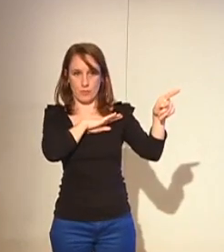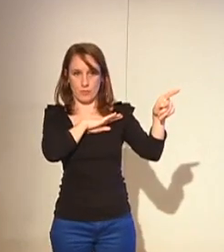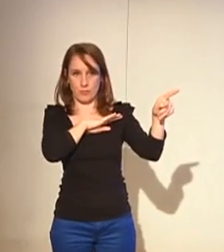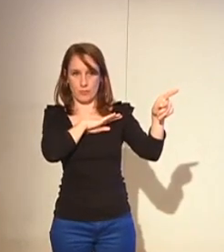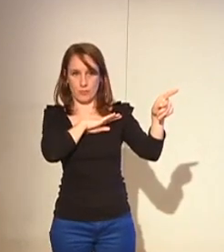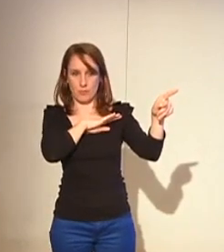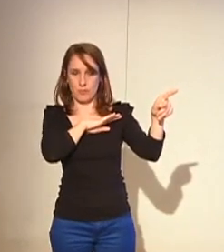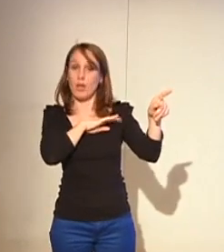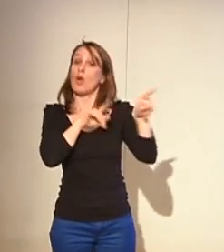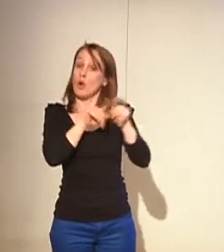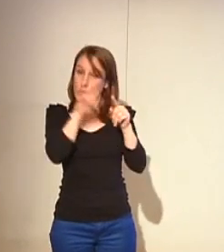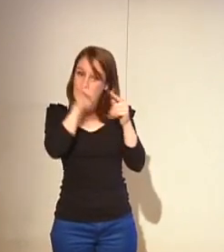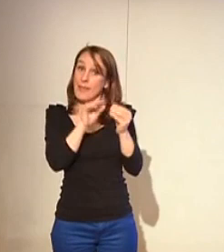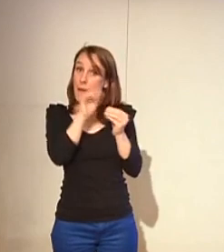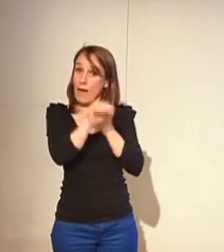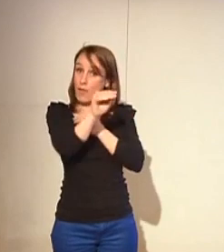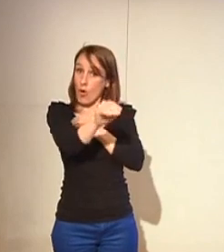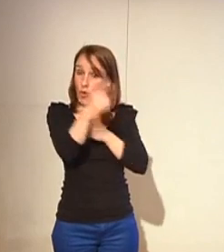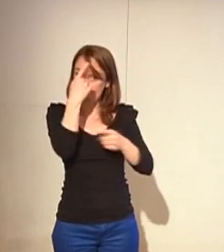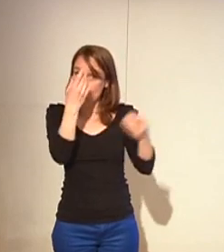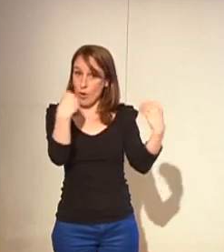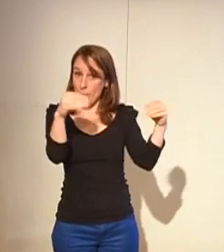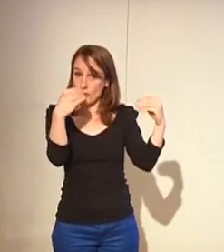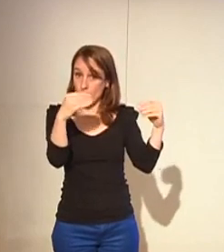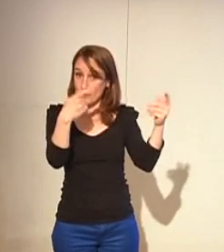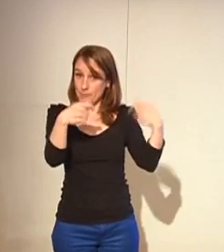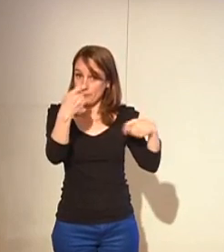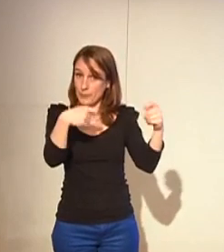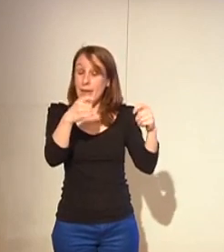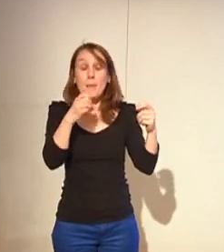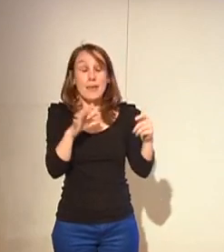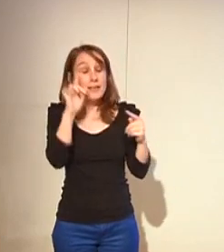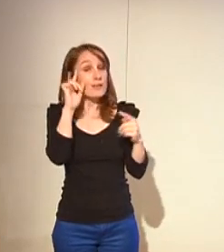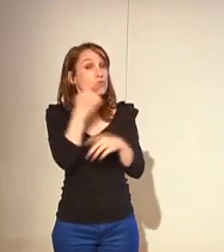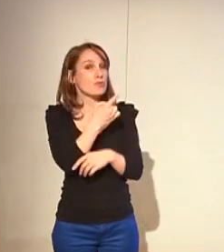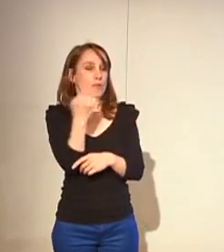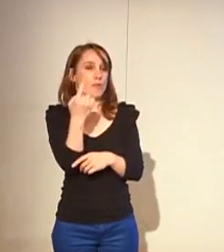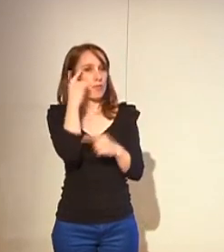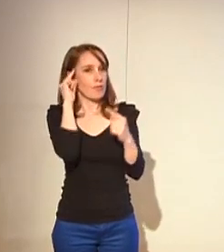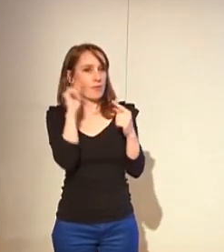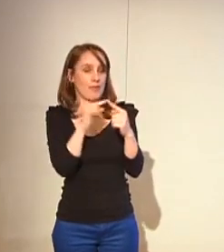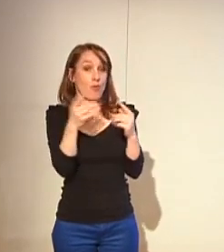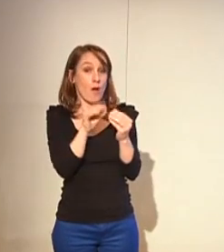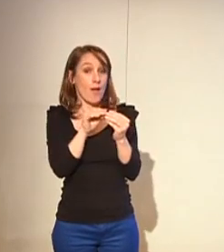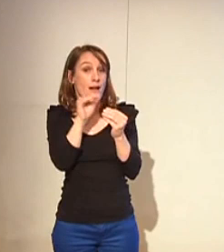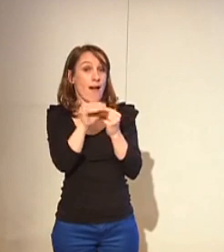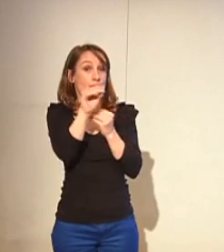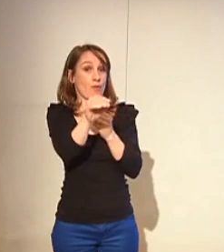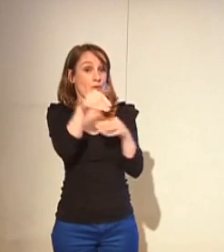concernant les avenant mais uniquement pour les avenant qui ne modifiaent